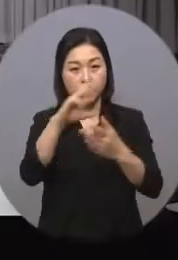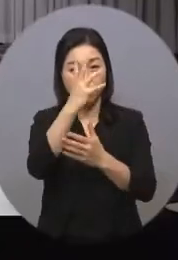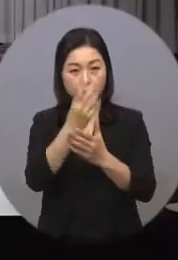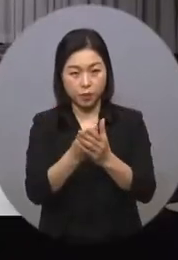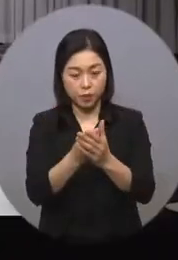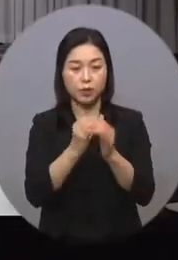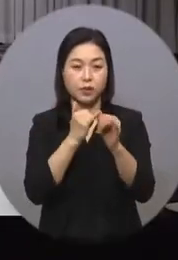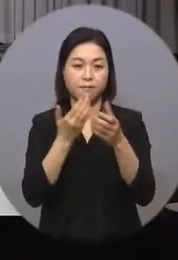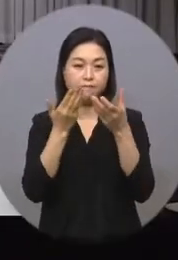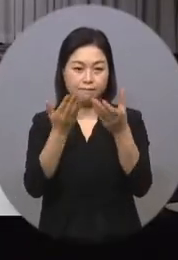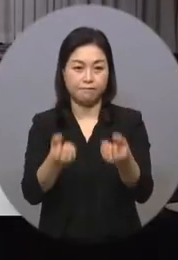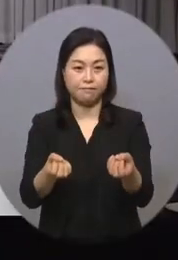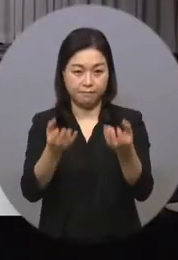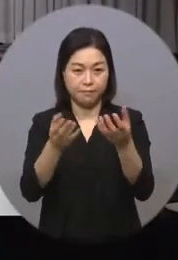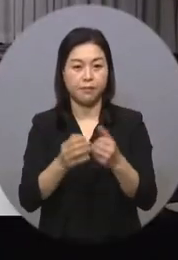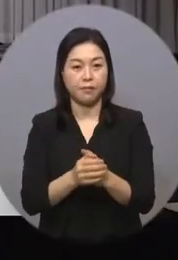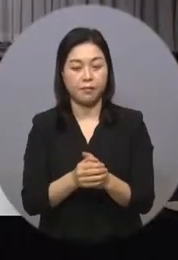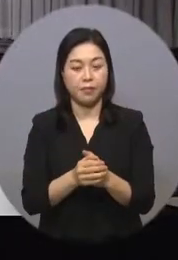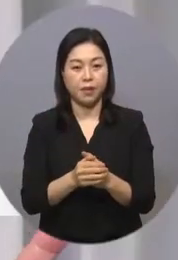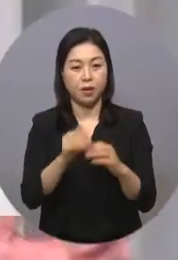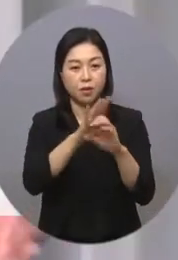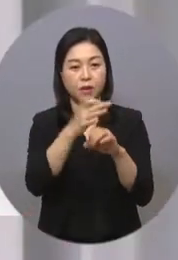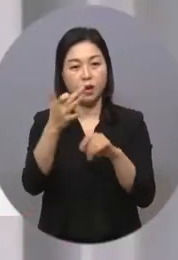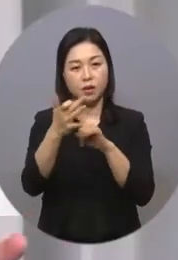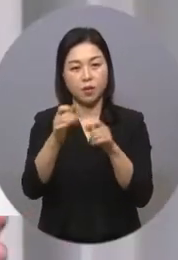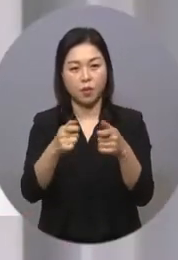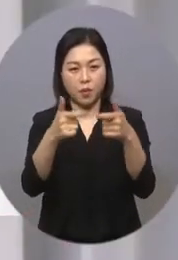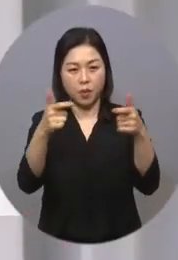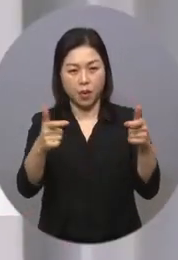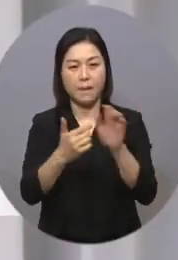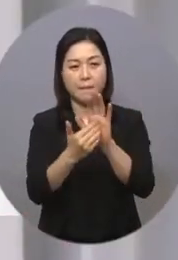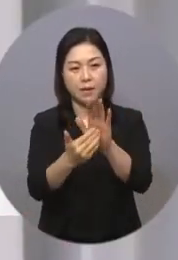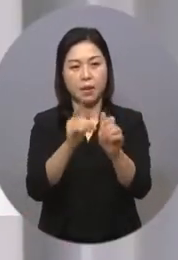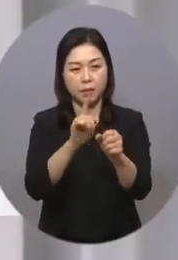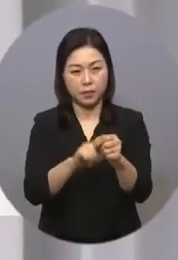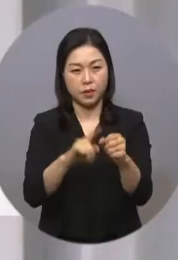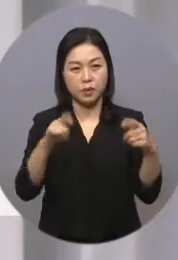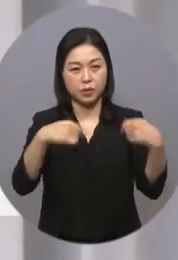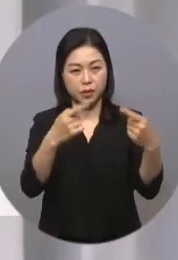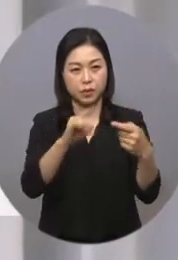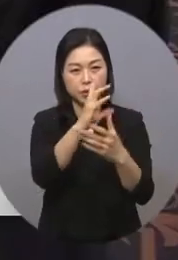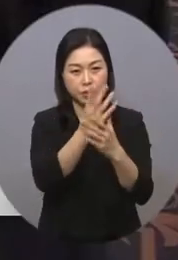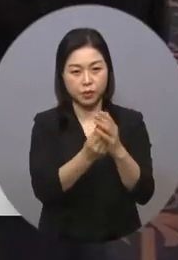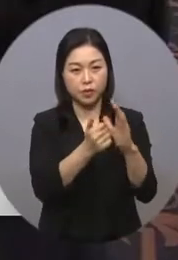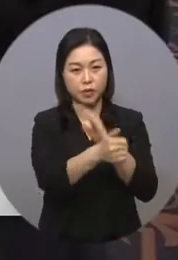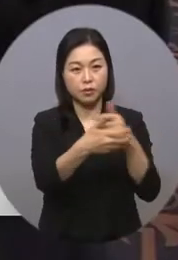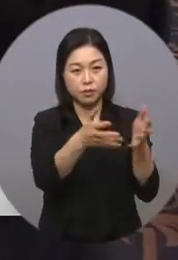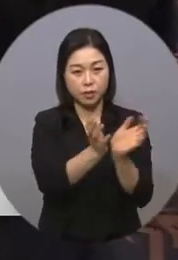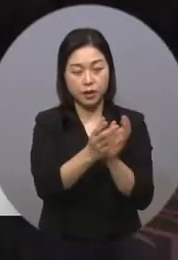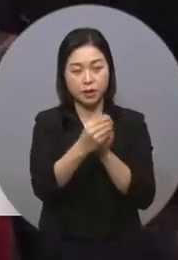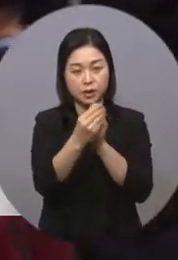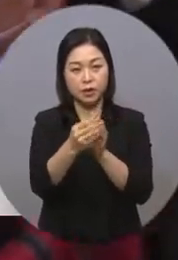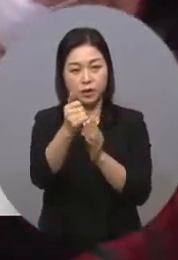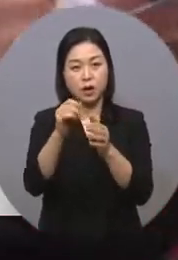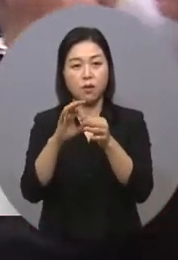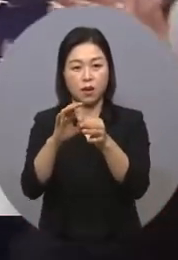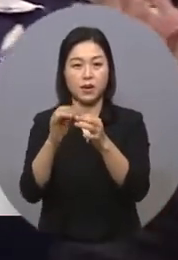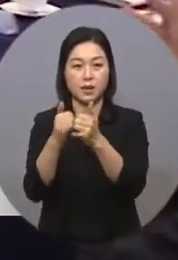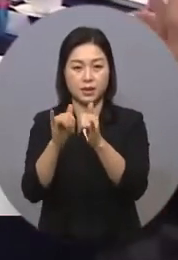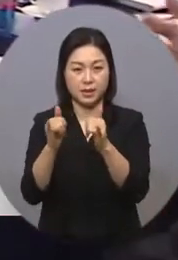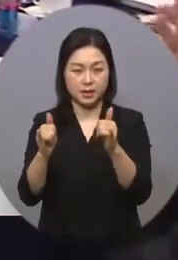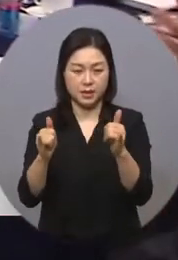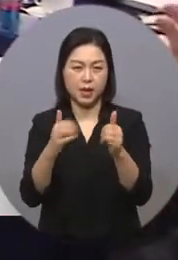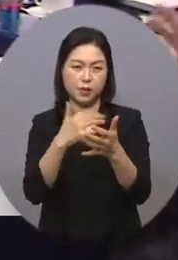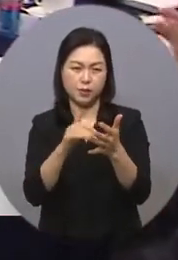열렸습니다. 이번 시상식은 코로나19 확산 방지를 위해 휠체어 농구 선수단과 지도자, 관계자 등